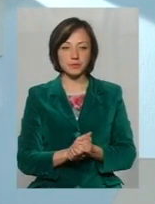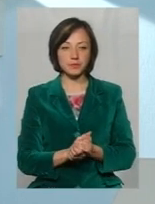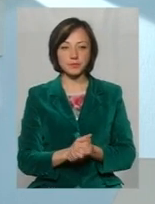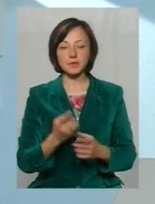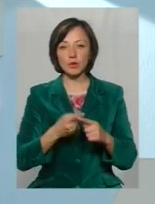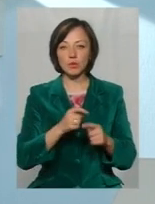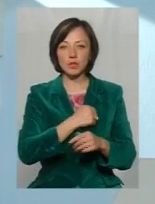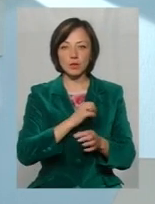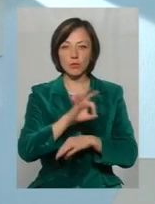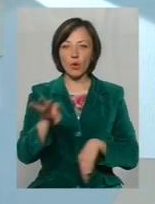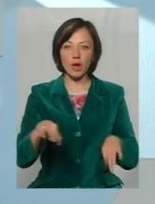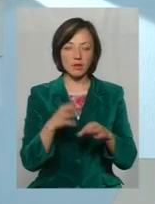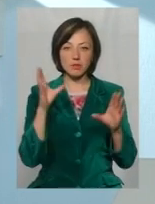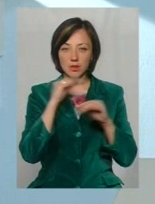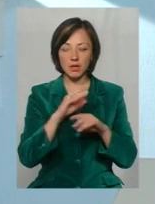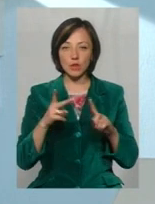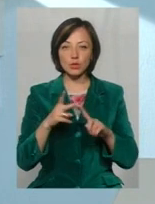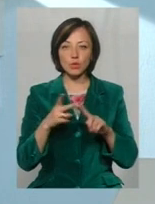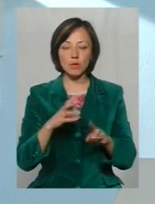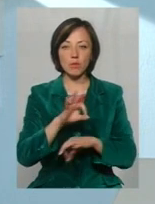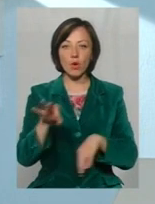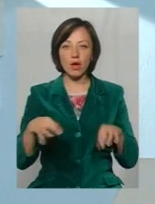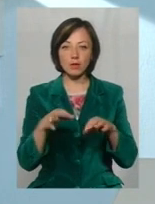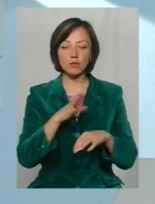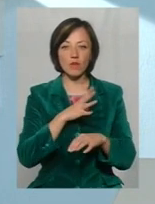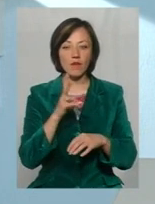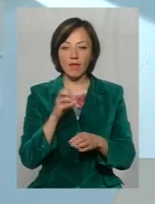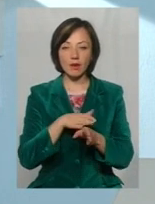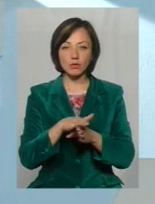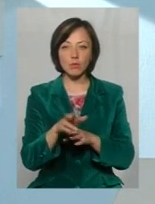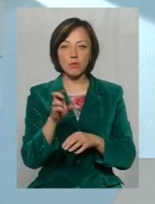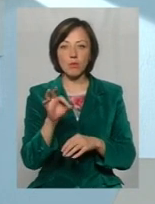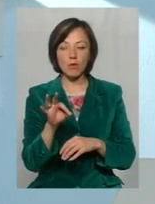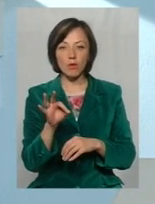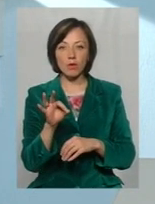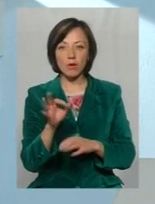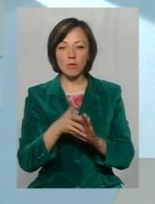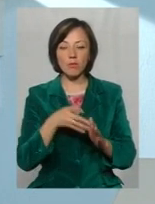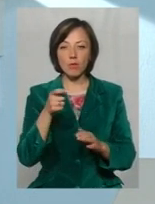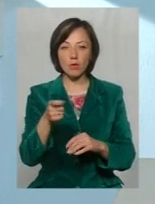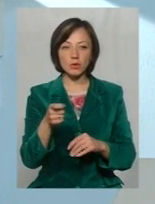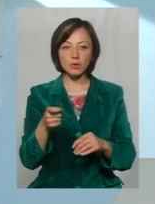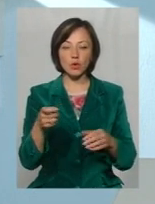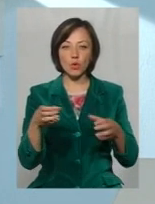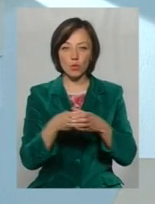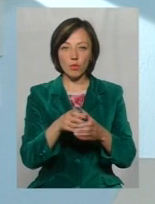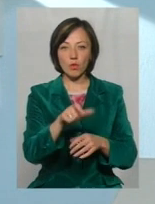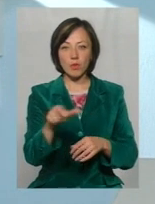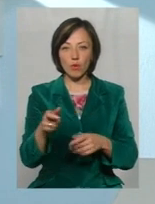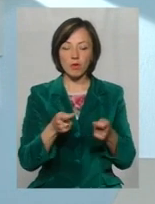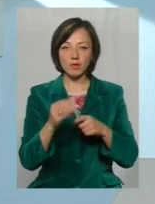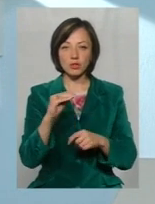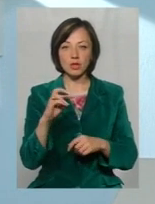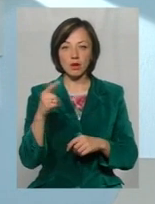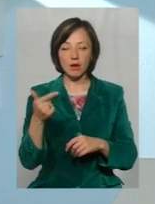Тому, на жаль, такий проект не пройшов. І другий проект теж був не реалізований, тому що був поданий ініціативною групою в управління ЖКГ.